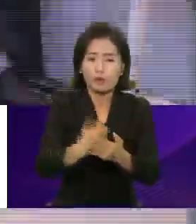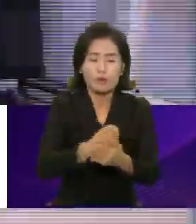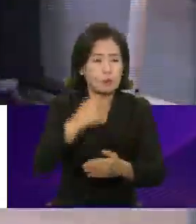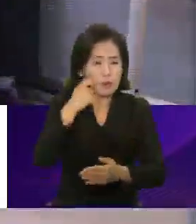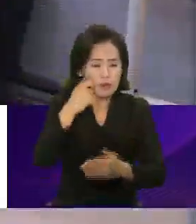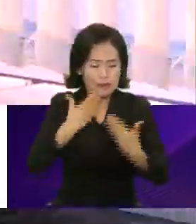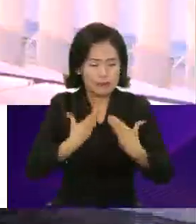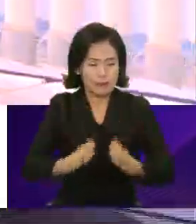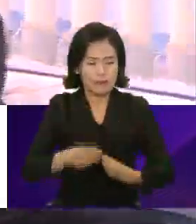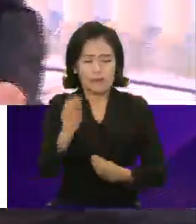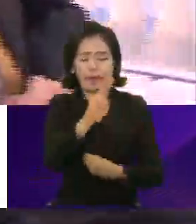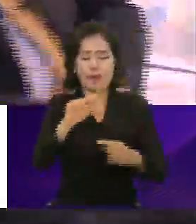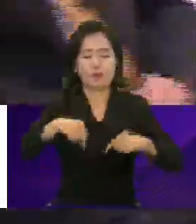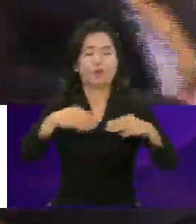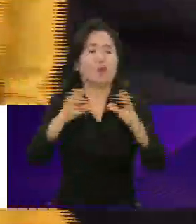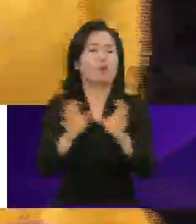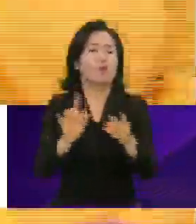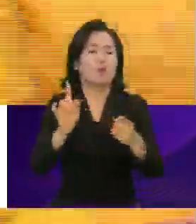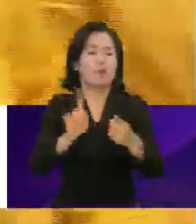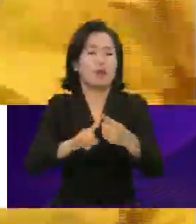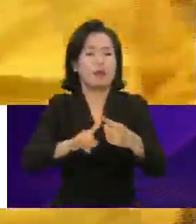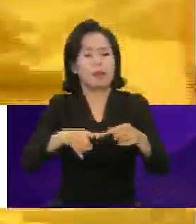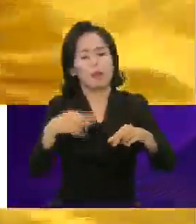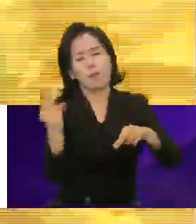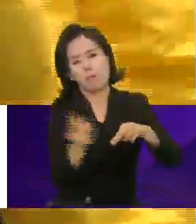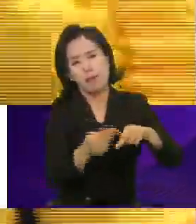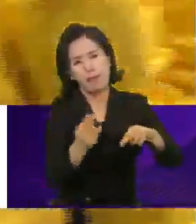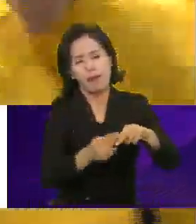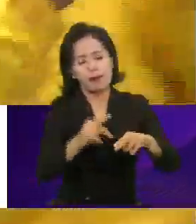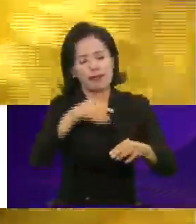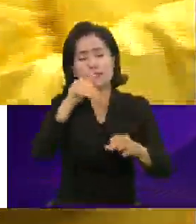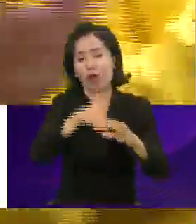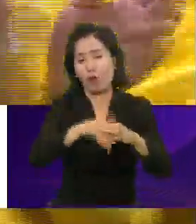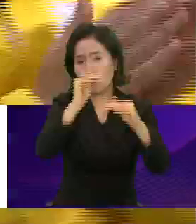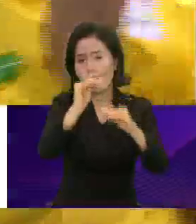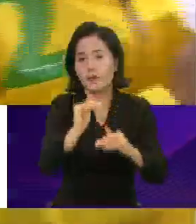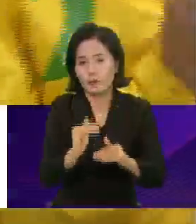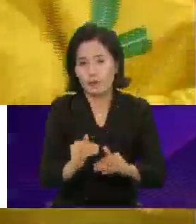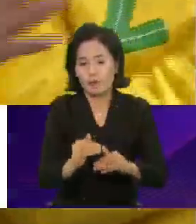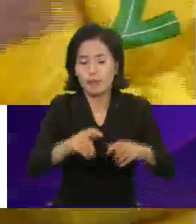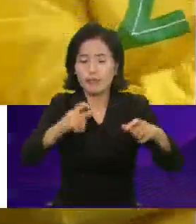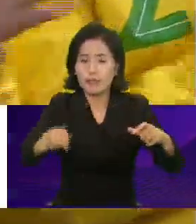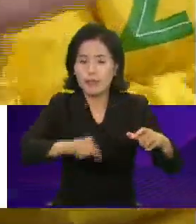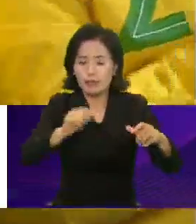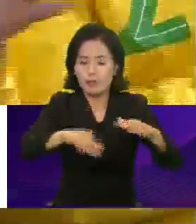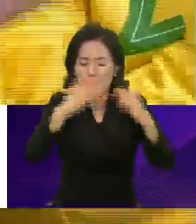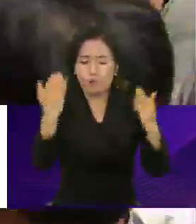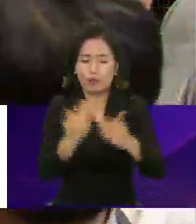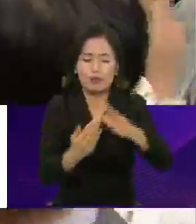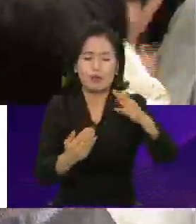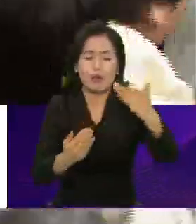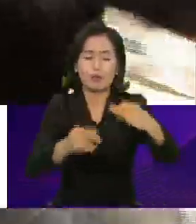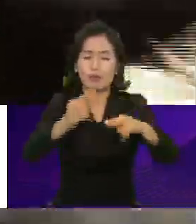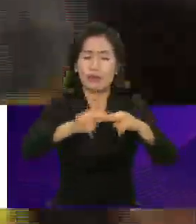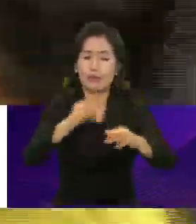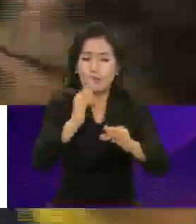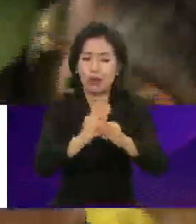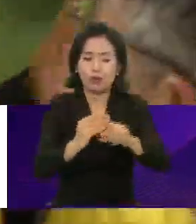실망만 안겨준 야권 지도부의 회초리를 든 선거로 남았습니다. 지역에선 전체 19석